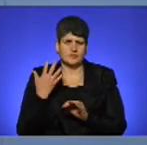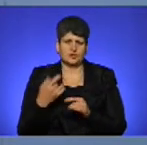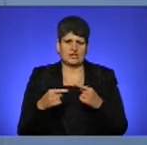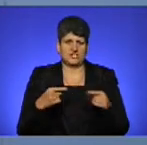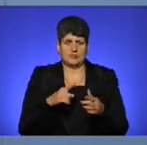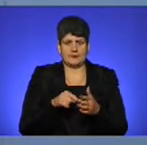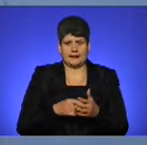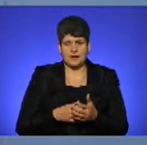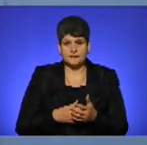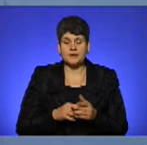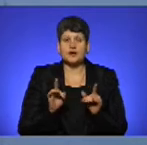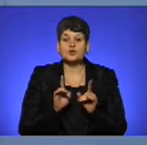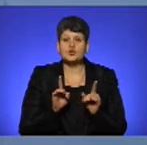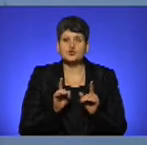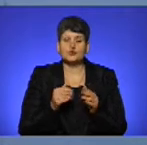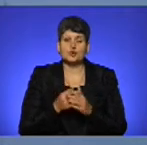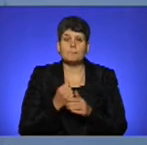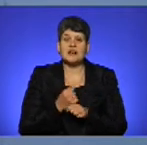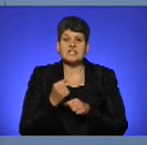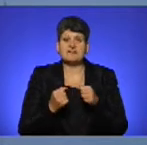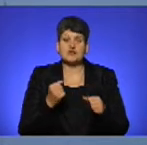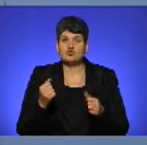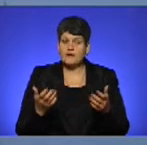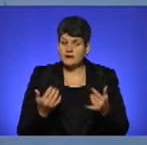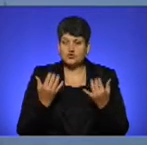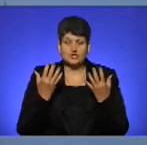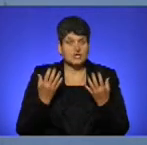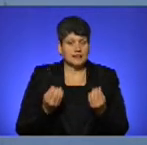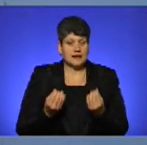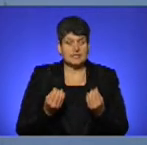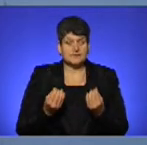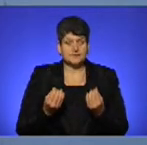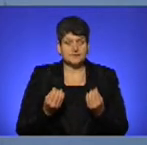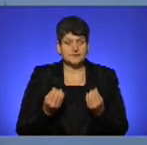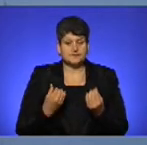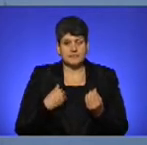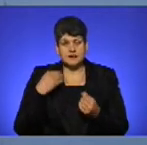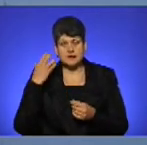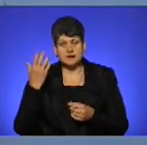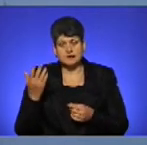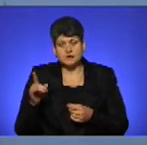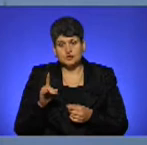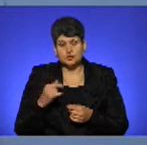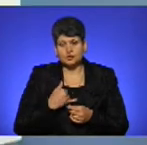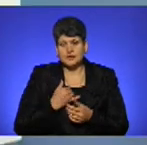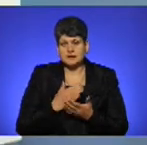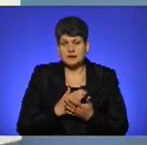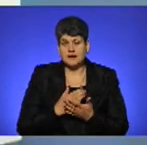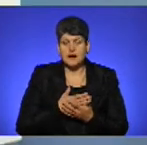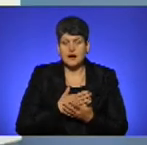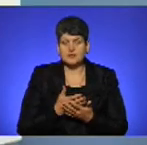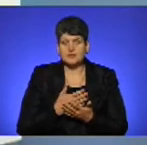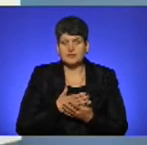інших питань. А щодо працевлаштування, повірте, на сьогоднішній день мені здається, що у нас є